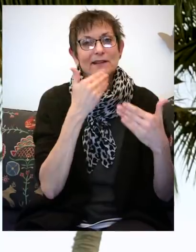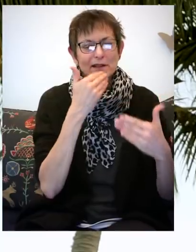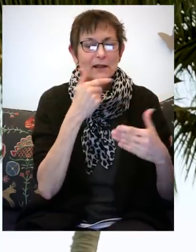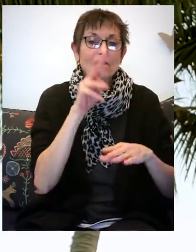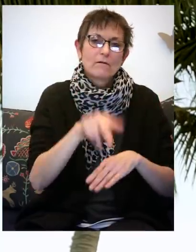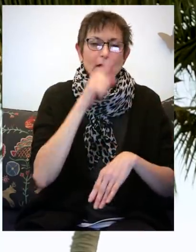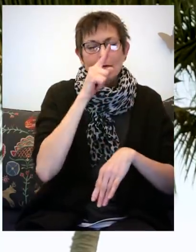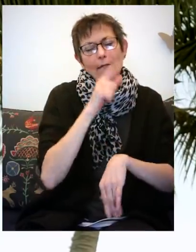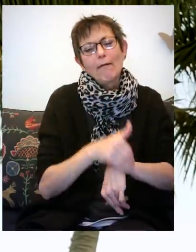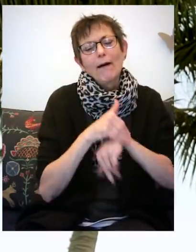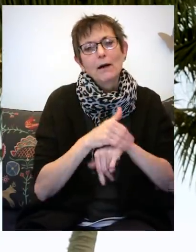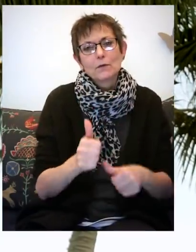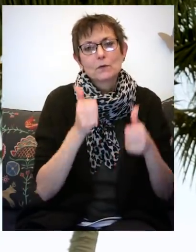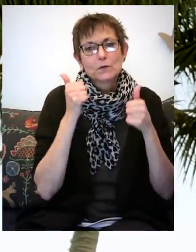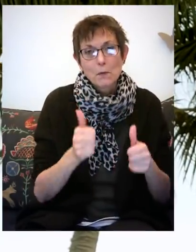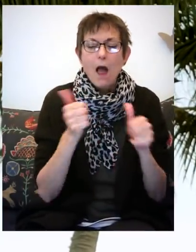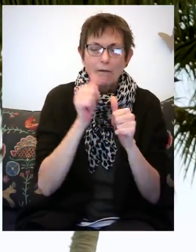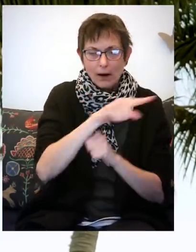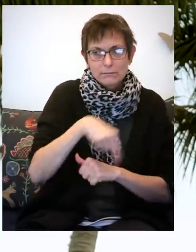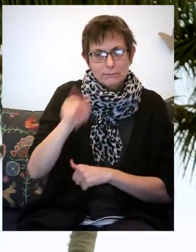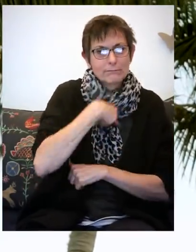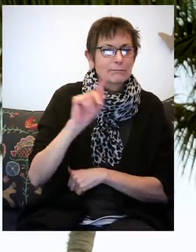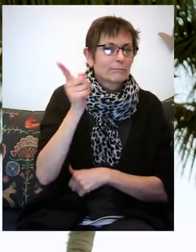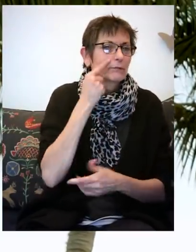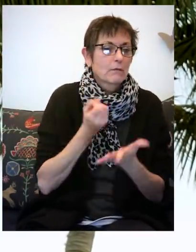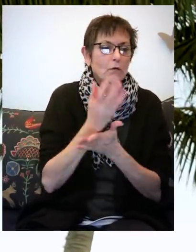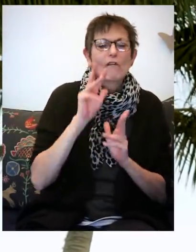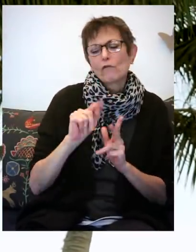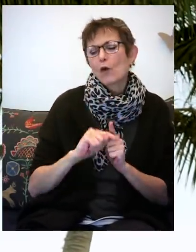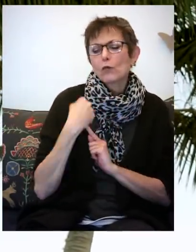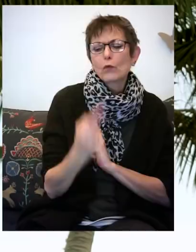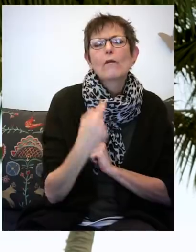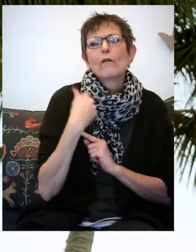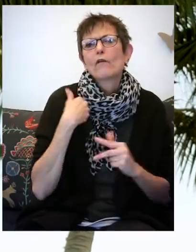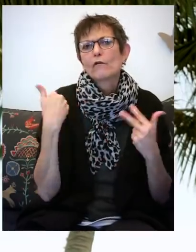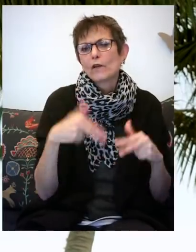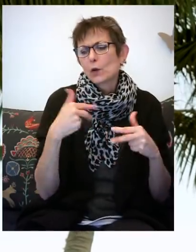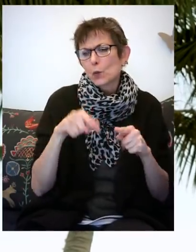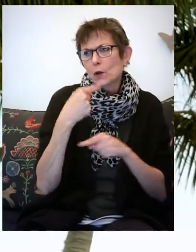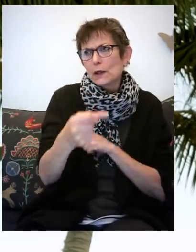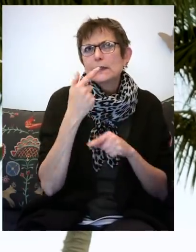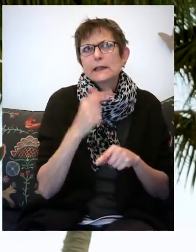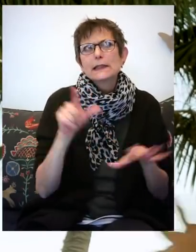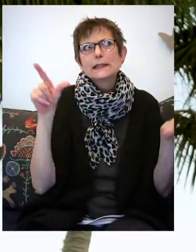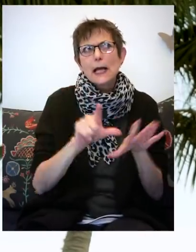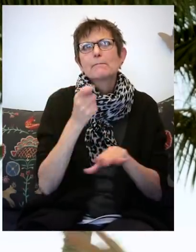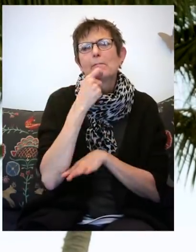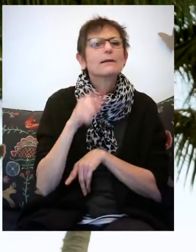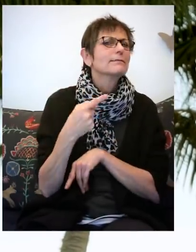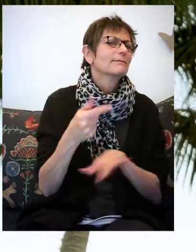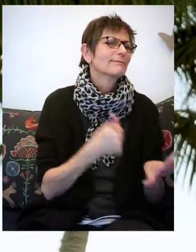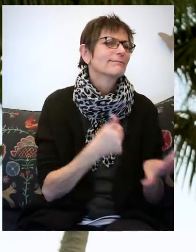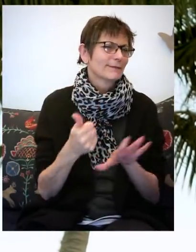c'est-à-dire quasiment 66 jours après cette vidéo où je vous ferai un petit bilan personnel des bonnes résolutions que j'ai pu tenir ou pas. Et j'irai voir sur les réseaux sociaux, Twitter,